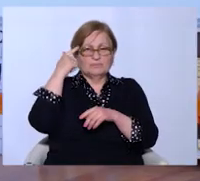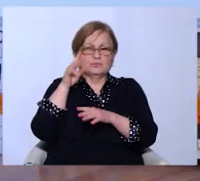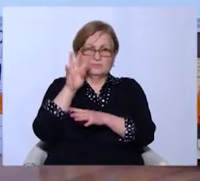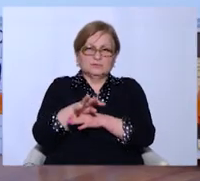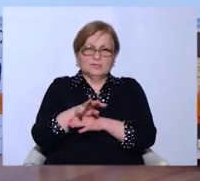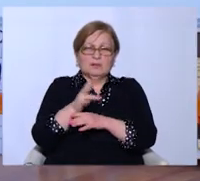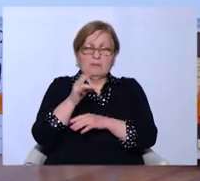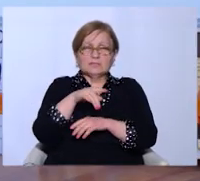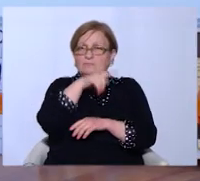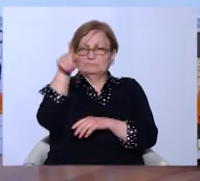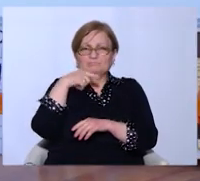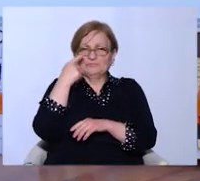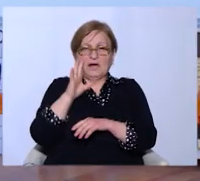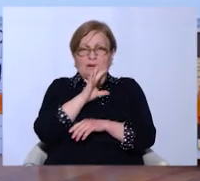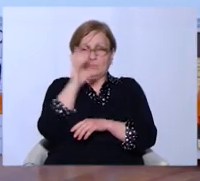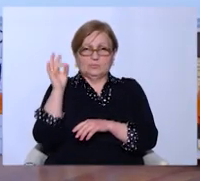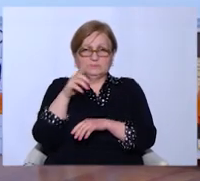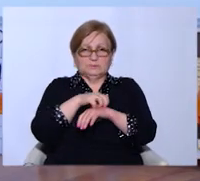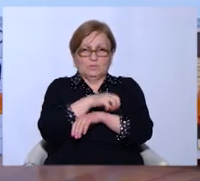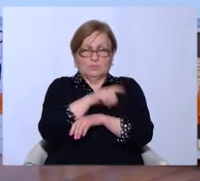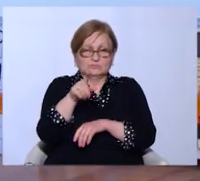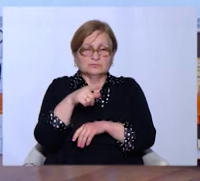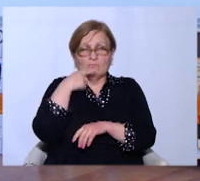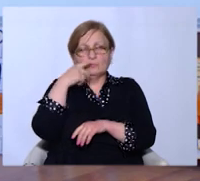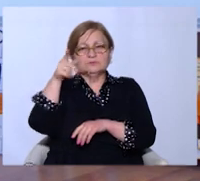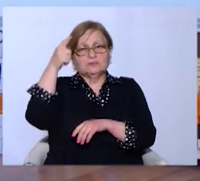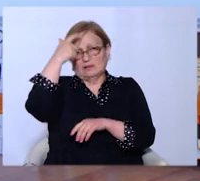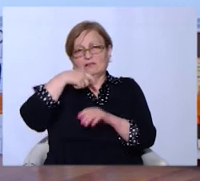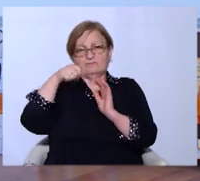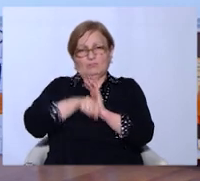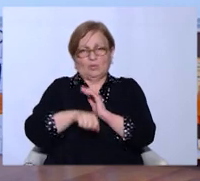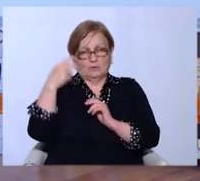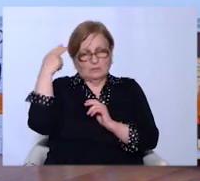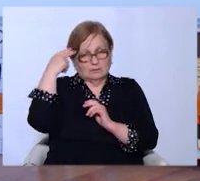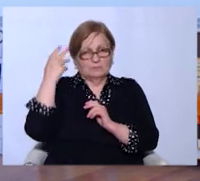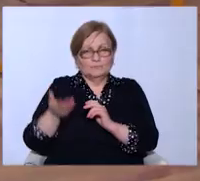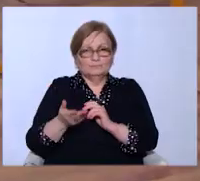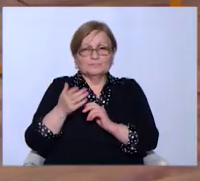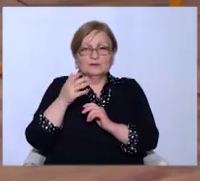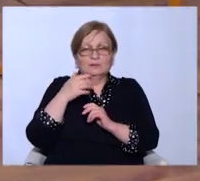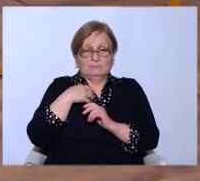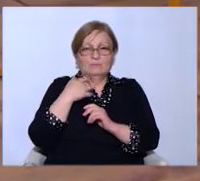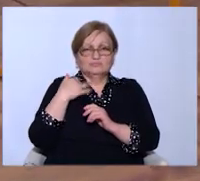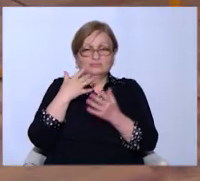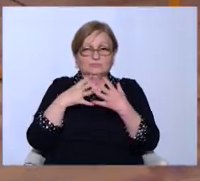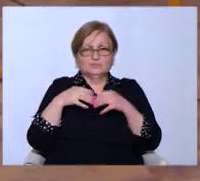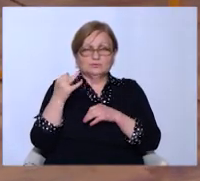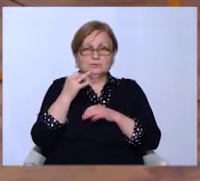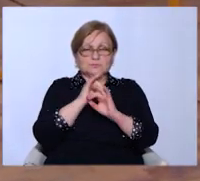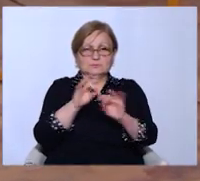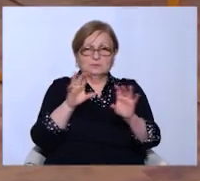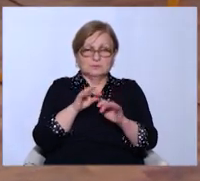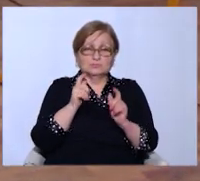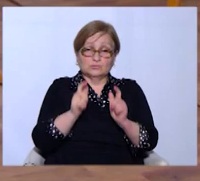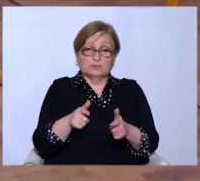მაგრამ ოფიციალურად ცნობილია, რომ თავი მოიკლა. ერთ ჩემ ოჯახურ ისტორიასაც მოგიყვებით,